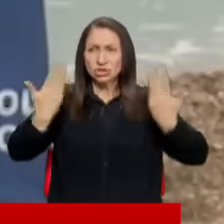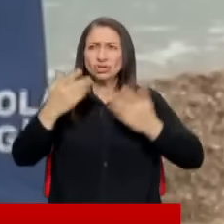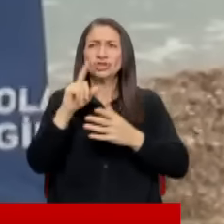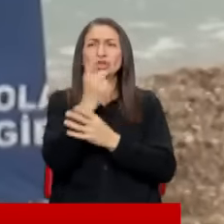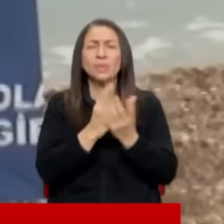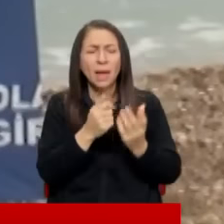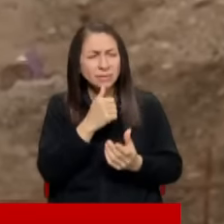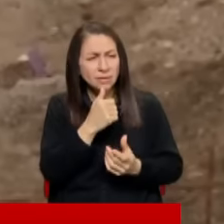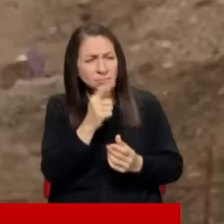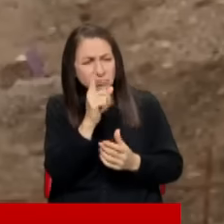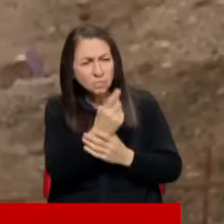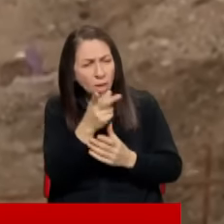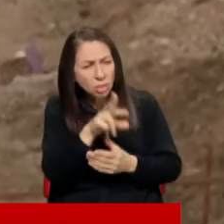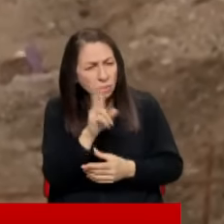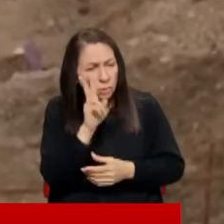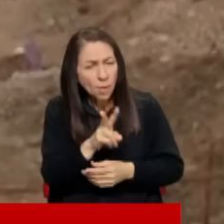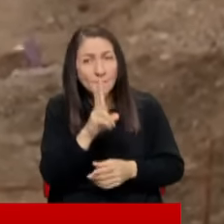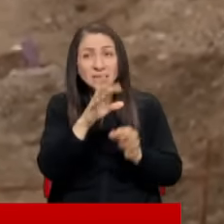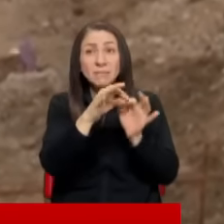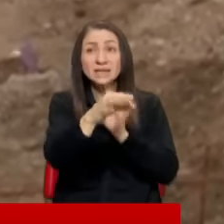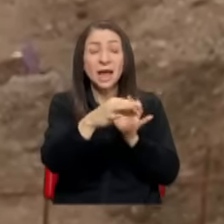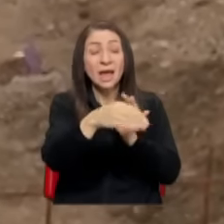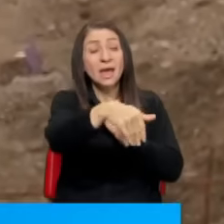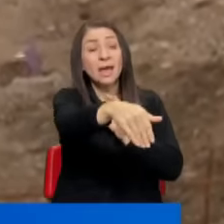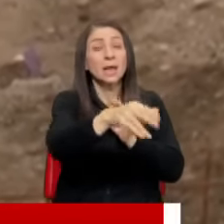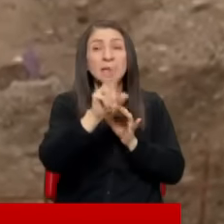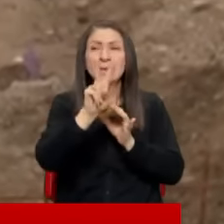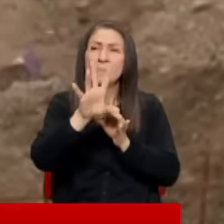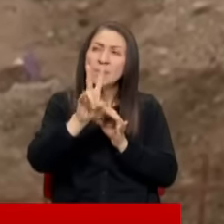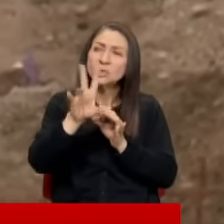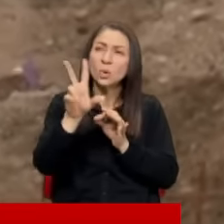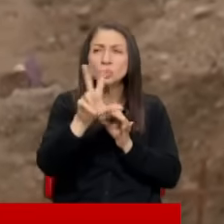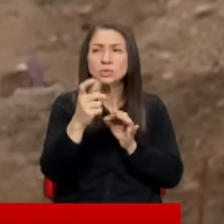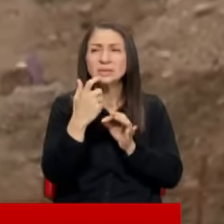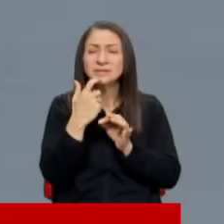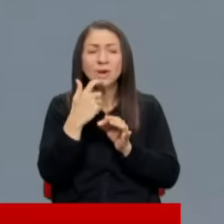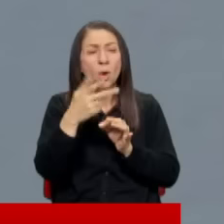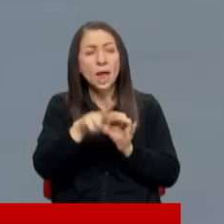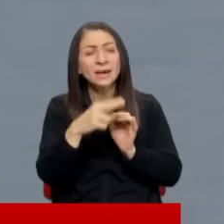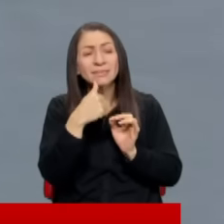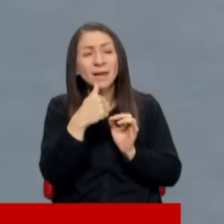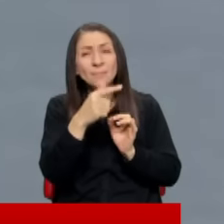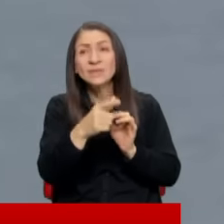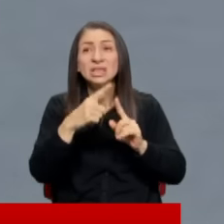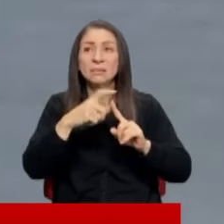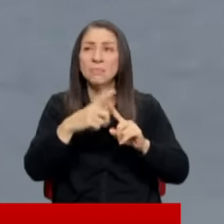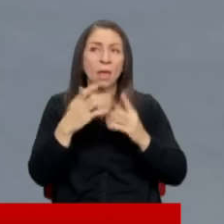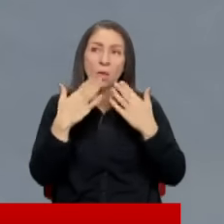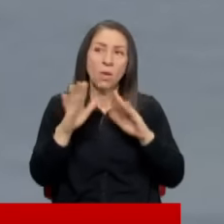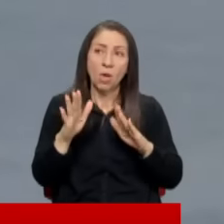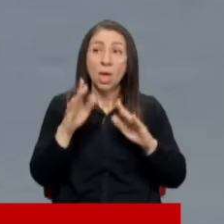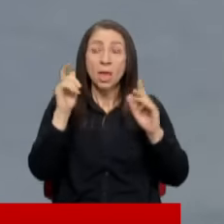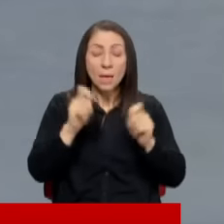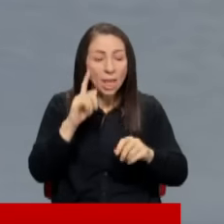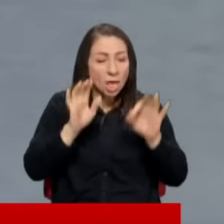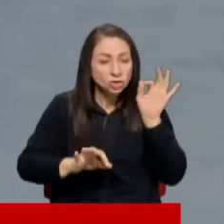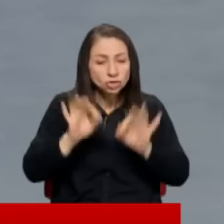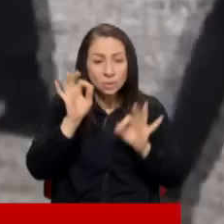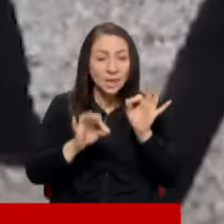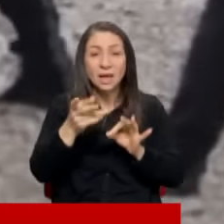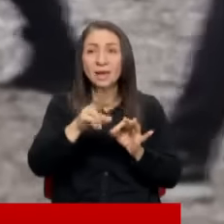cesediyle karşılaştı. 5 metre açıkta bulunan 25-30 yaşlarındaki cansız bedenin üzerinden kimlik çıkmadı. Yapılan